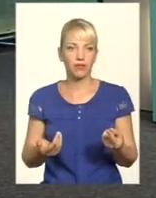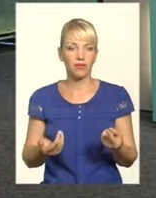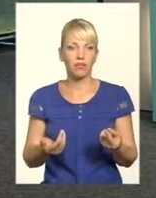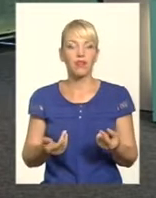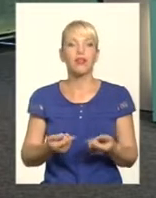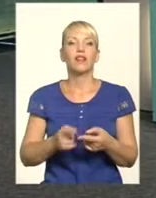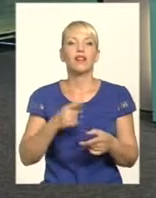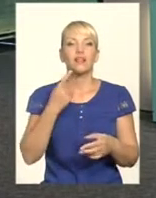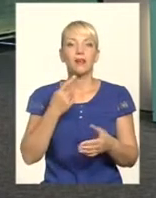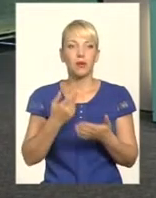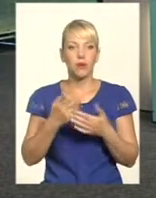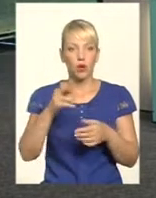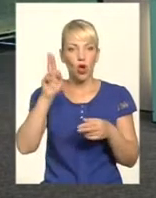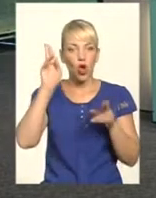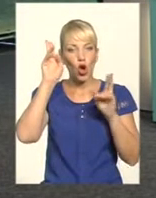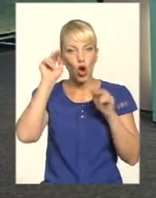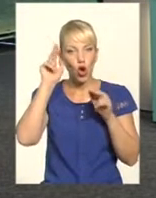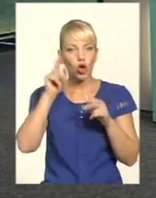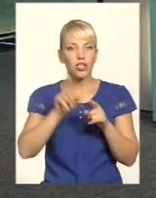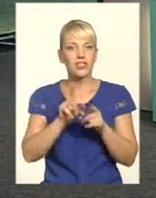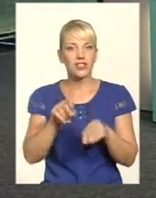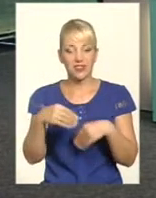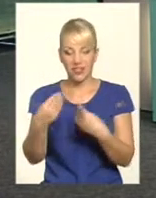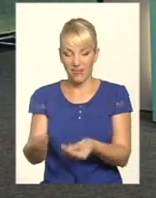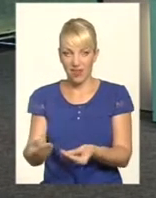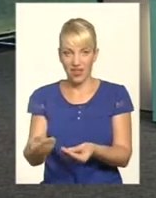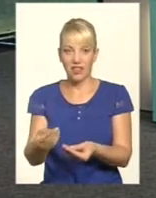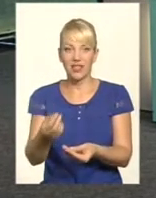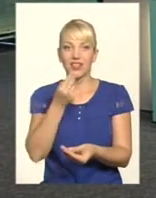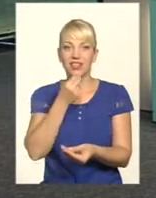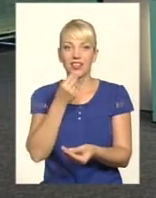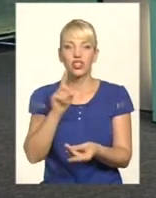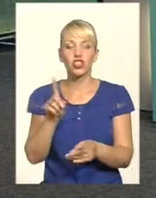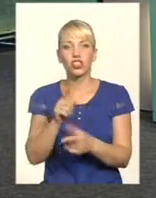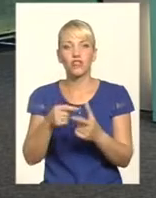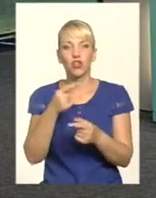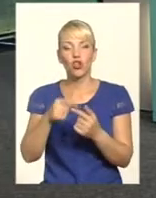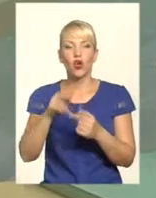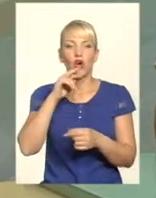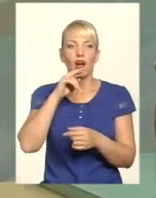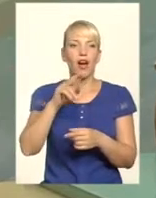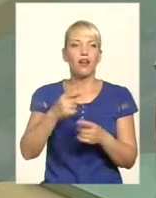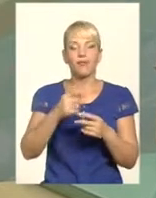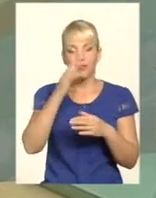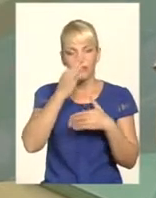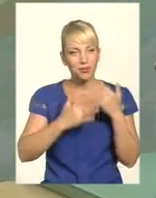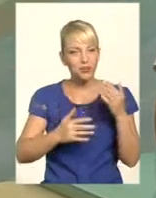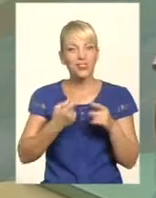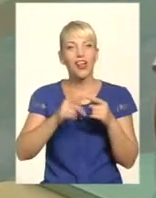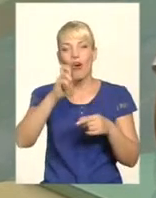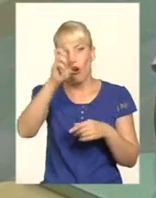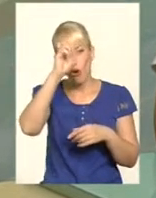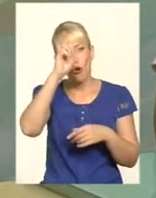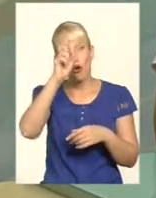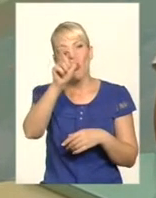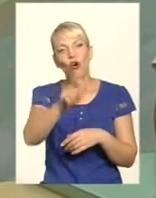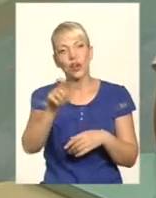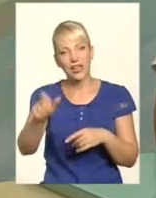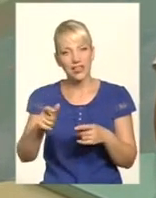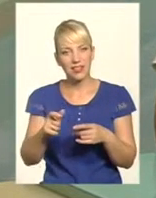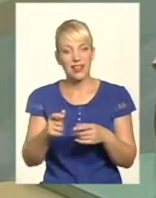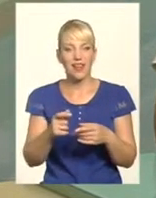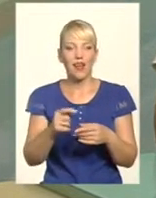коли давали пробувати вино, їжу, чи воно отруєне, чи не отруєне. Тому саме так, то це говорить про якість цього